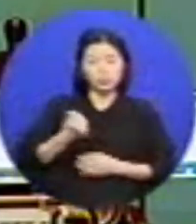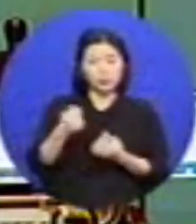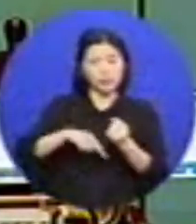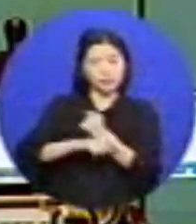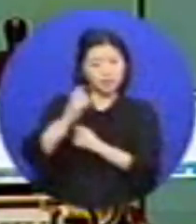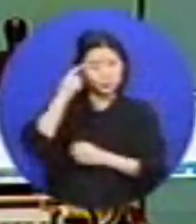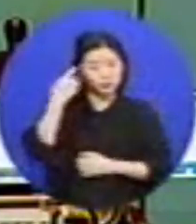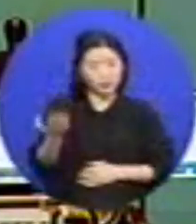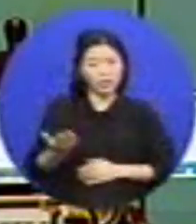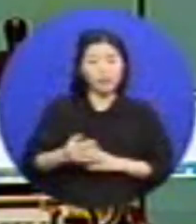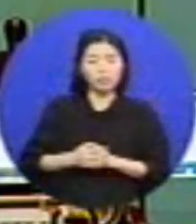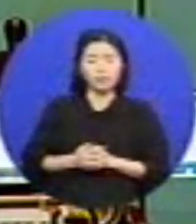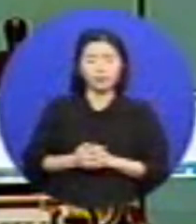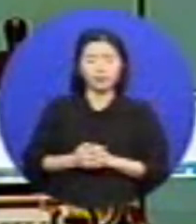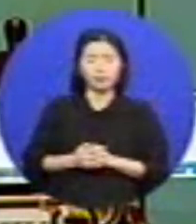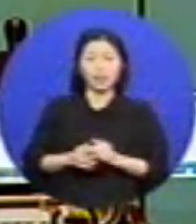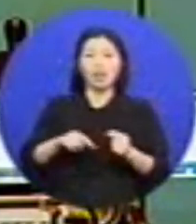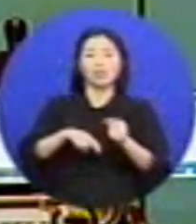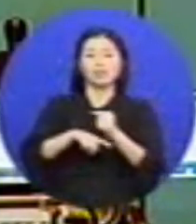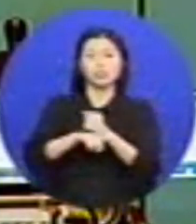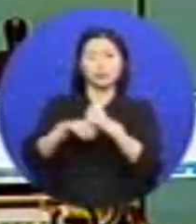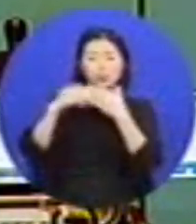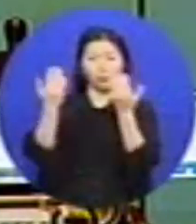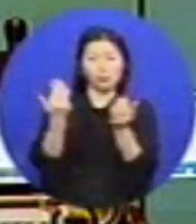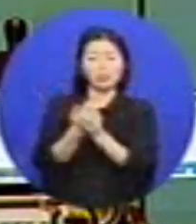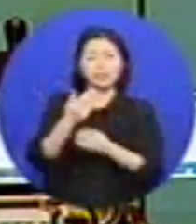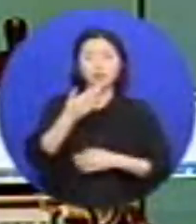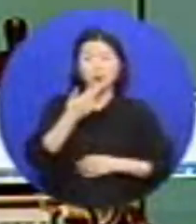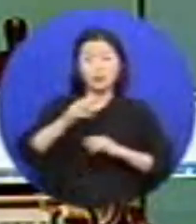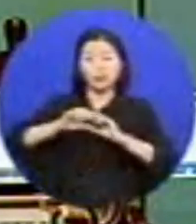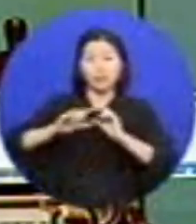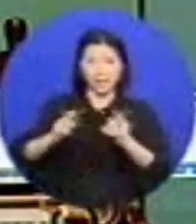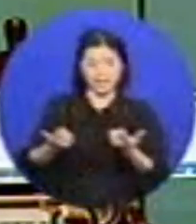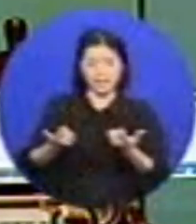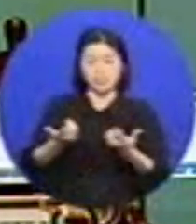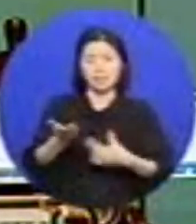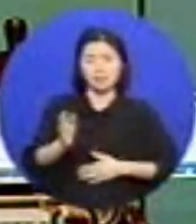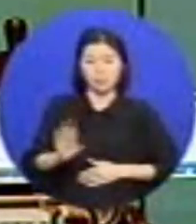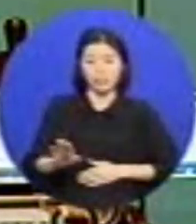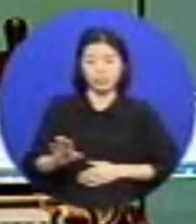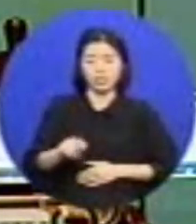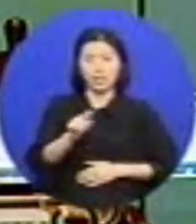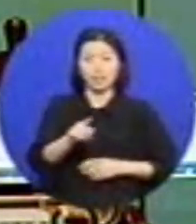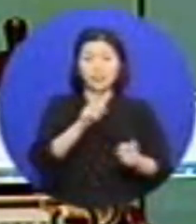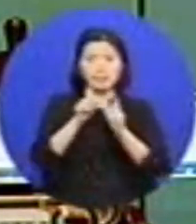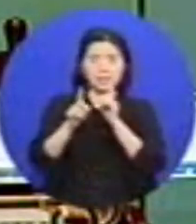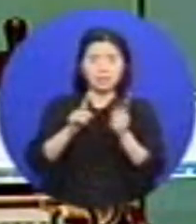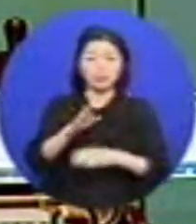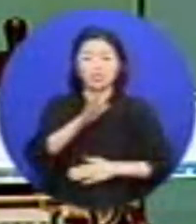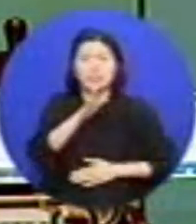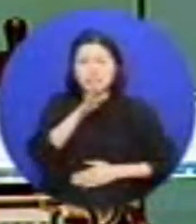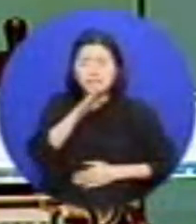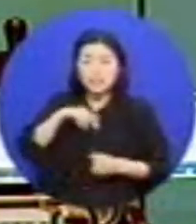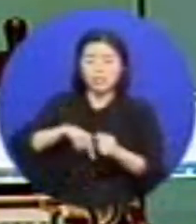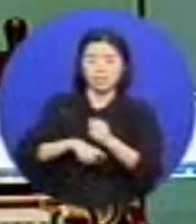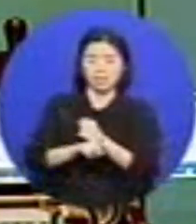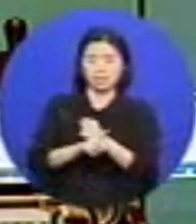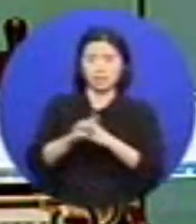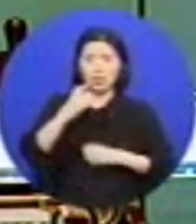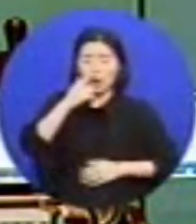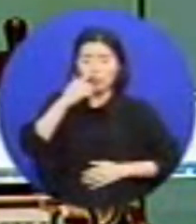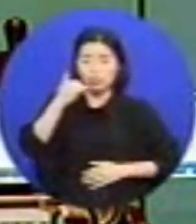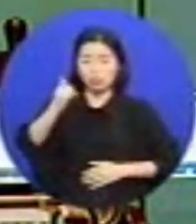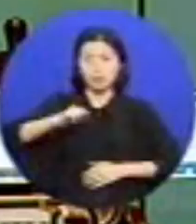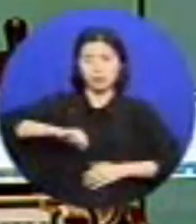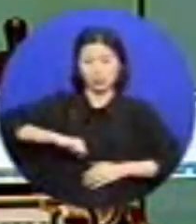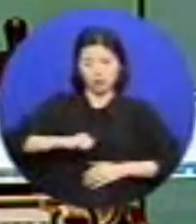그런 의미가 아주 없다고 말할 수는 없지만 이 말씀의 진정한 의미는 부모님에게